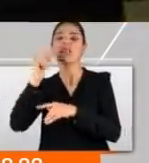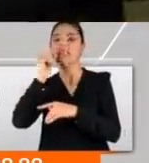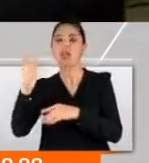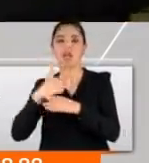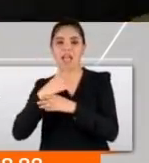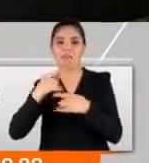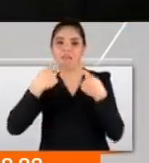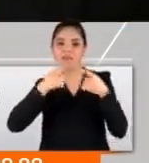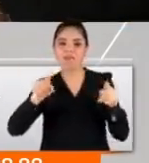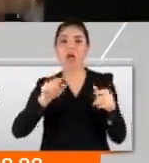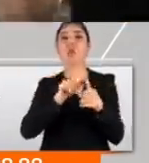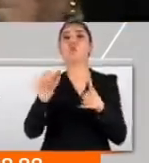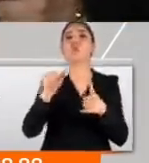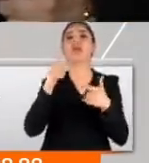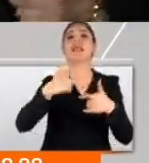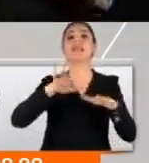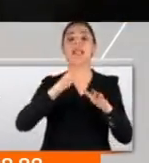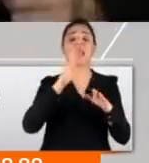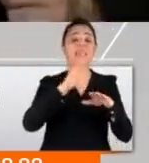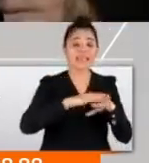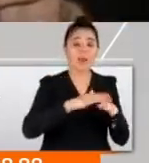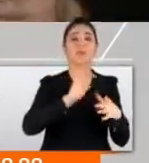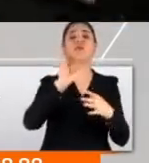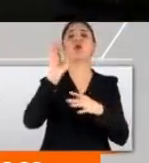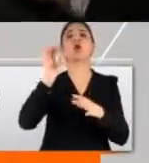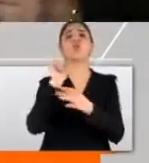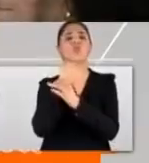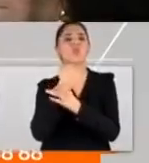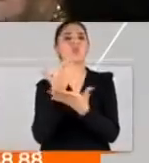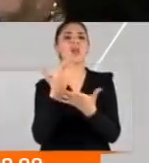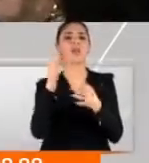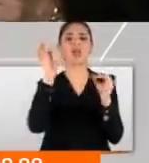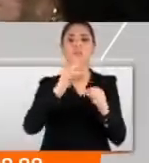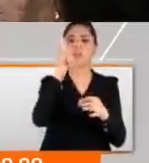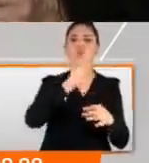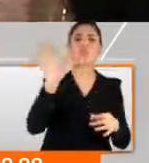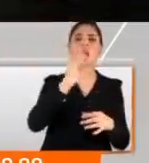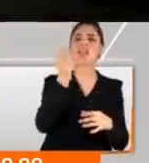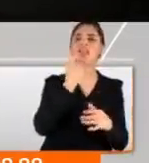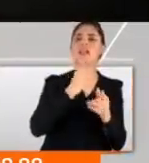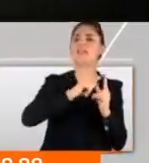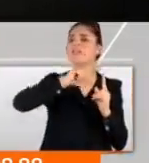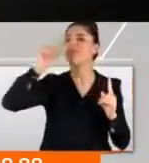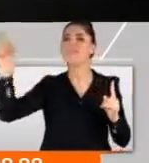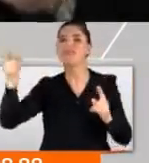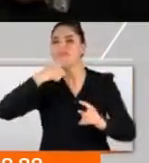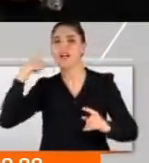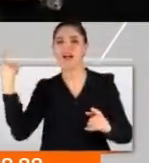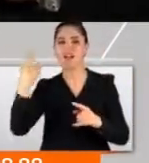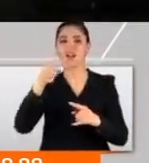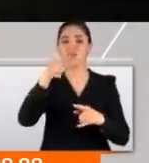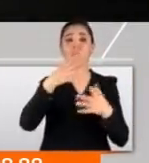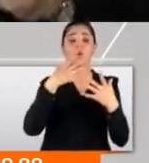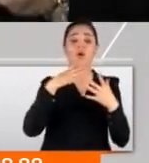değildir. Vakfı Kebir ekmeğinin yapılışı, ustası, 150 yıllık bir mazisi ve fiziki